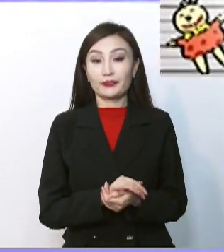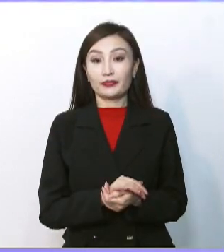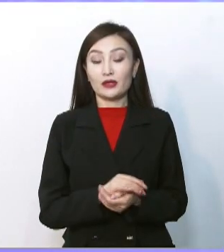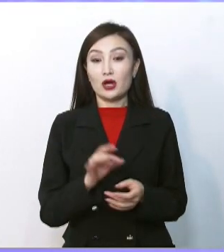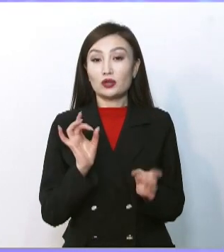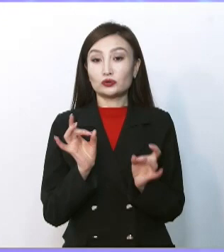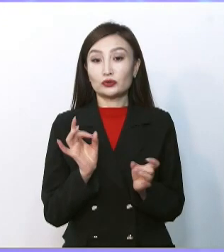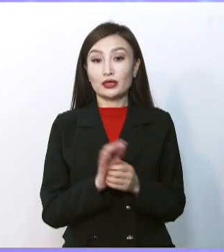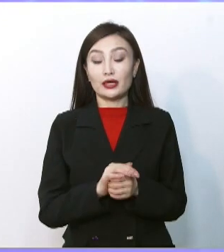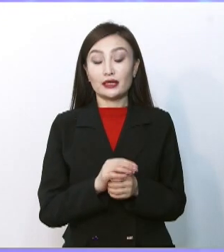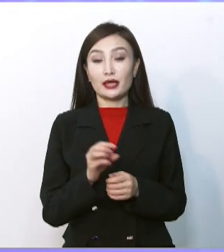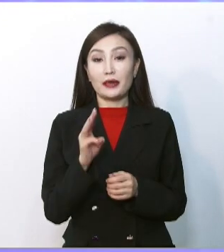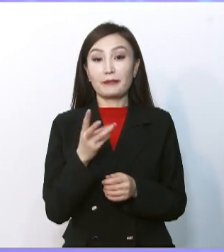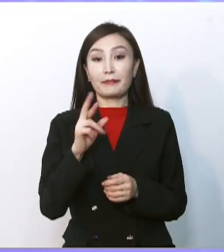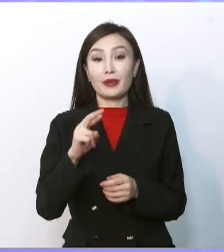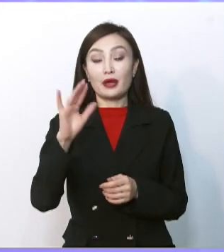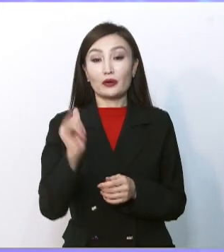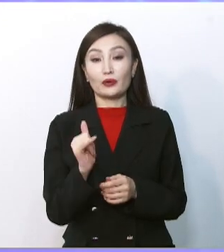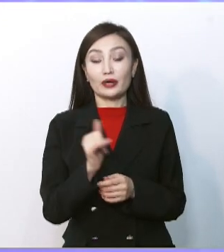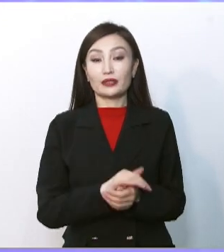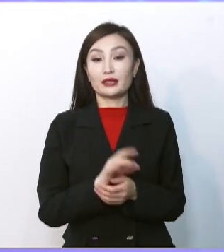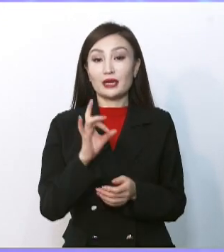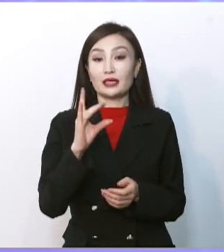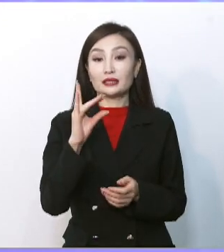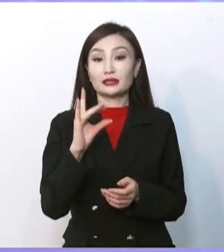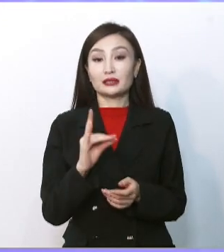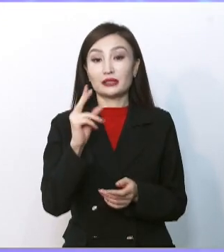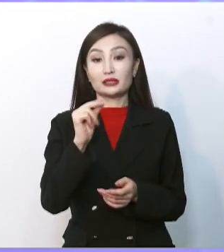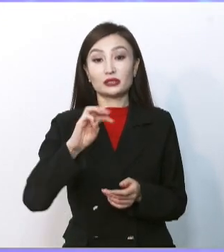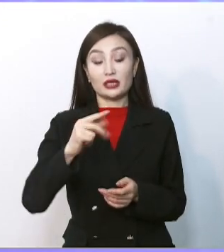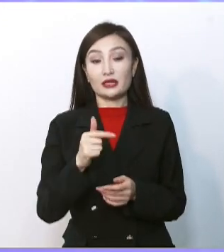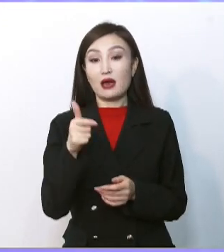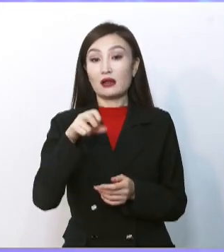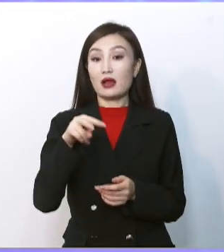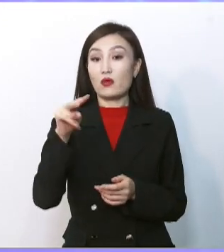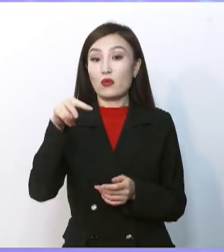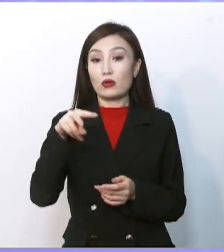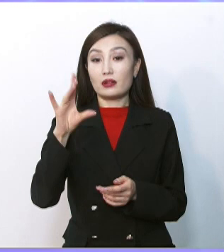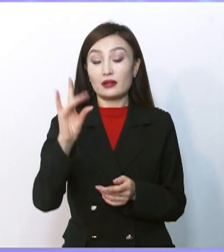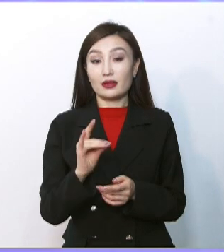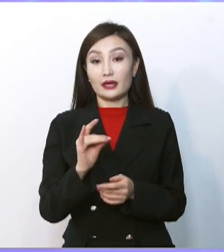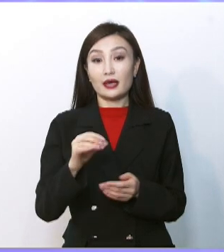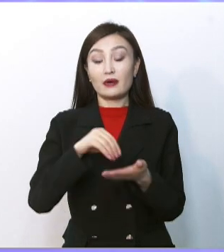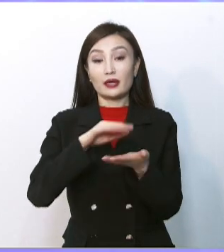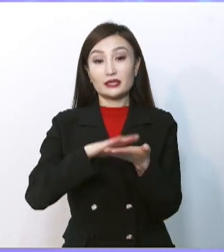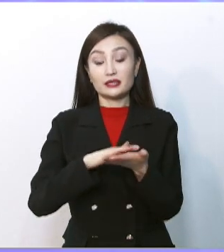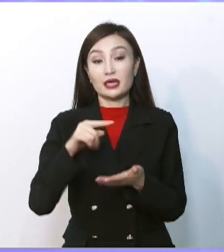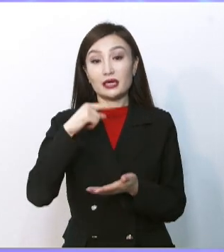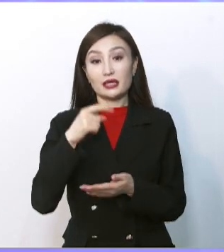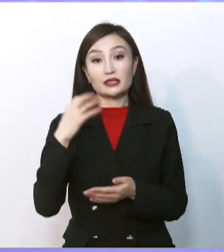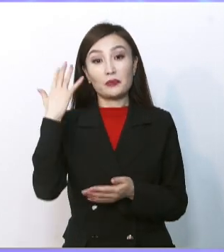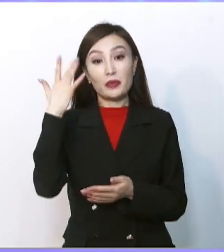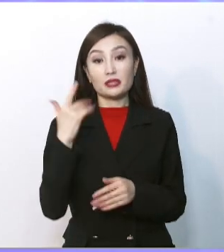– «жужжать», «мяукать», «рычать». Глаголы со значением речи,